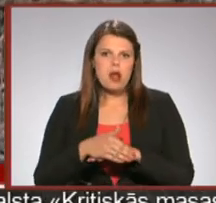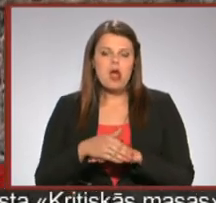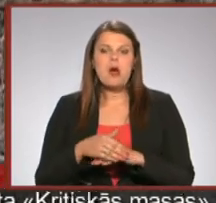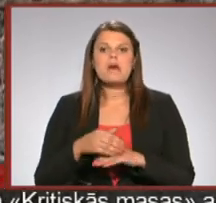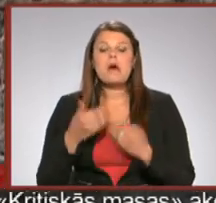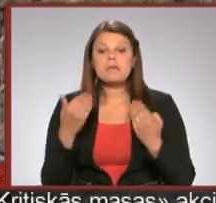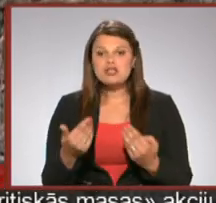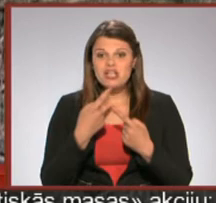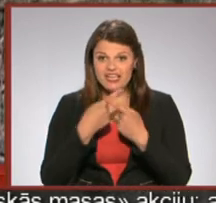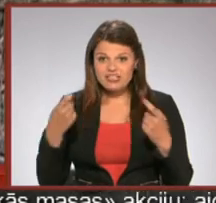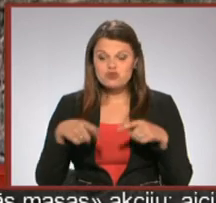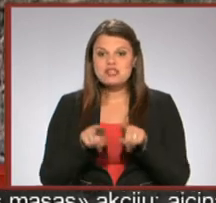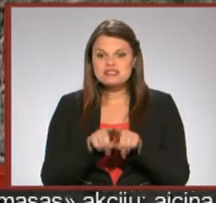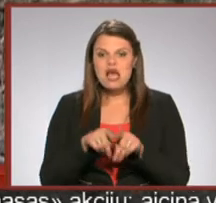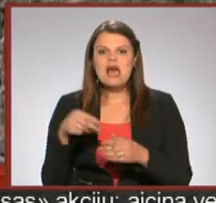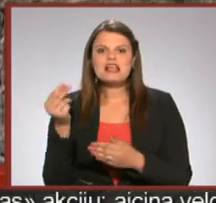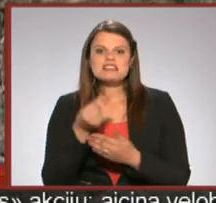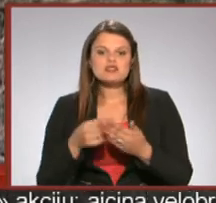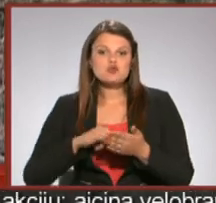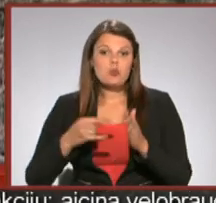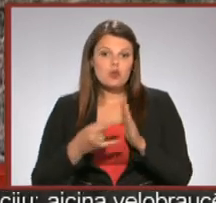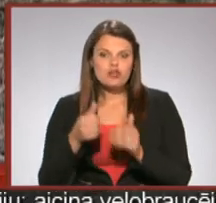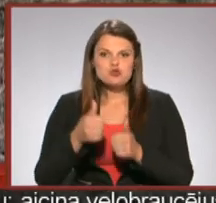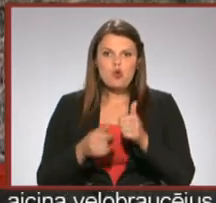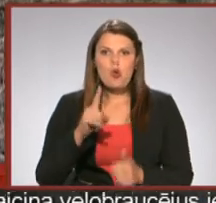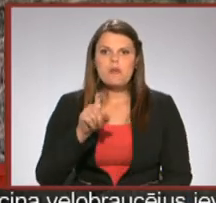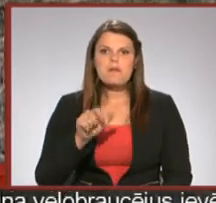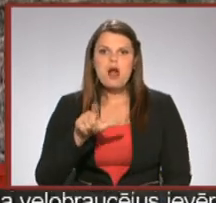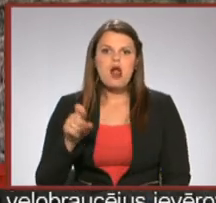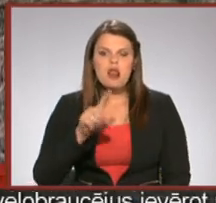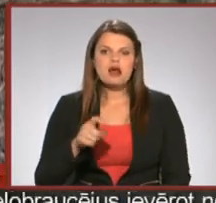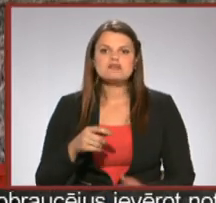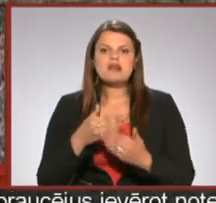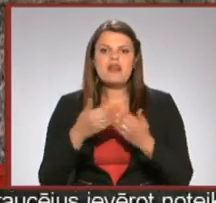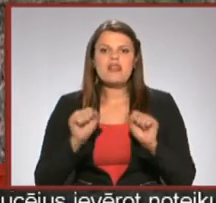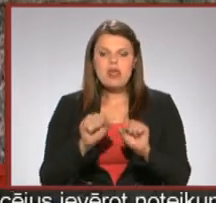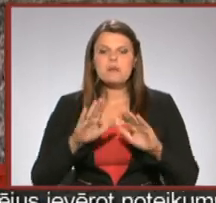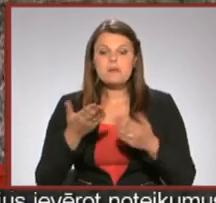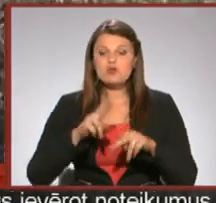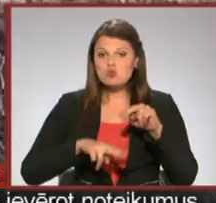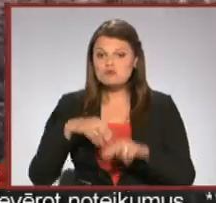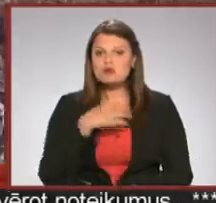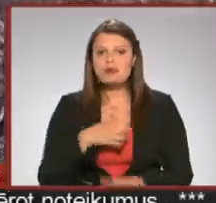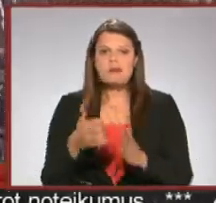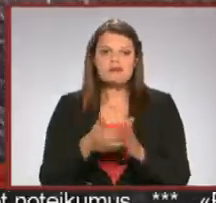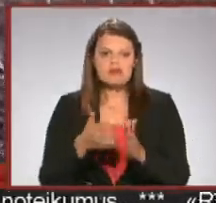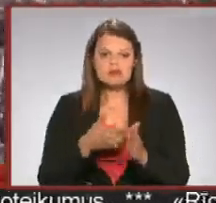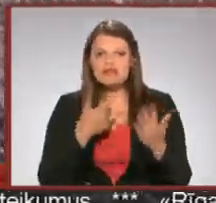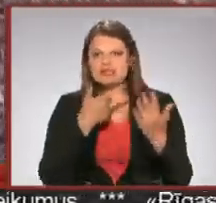Pašlaik esot izsludināts arī skiču projektu konkursa Upmales dambim. Vien trūkstā uzbūvēšanai nepieciešamo apmēram